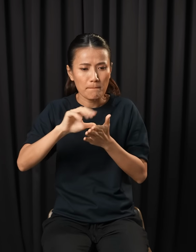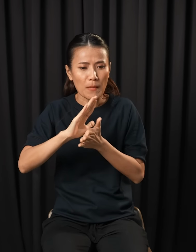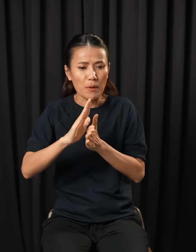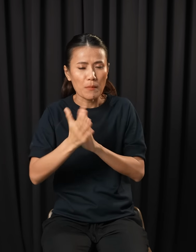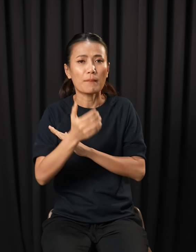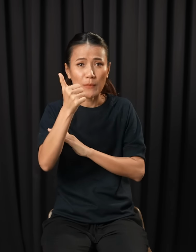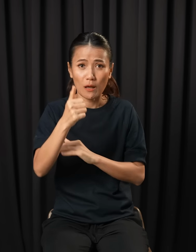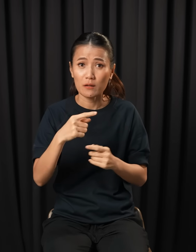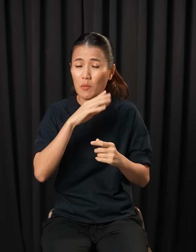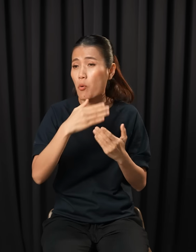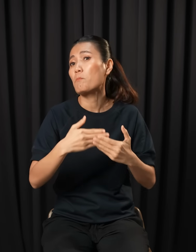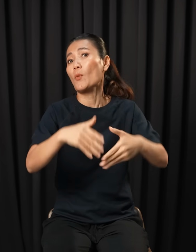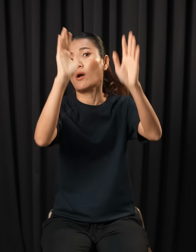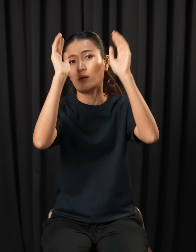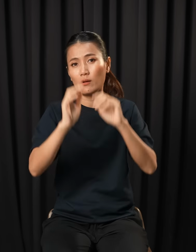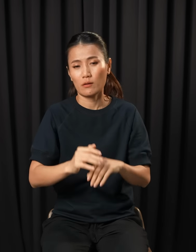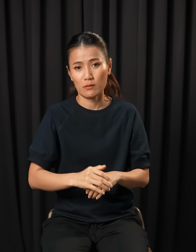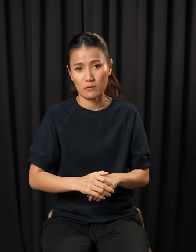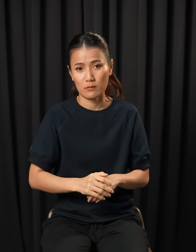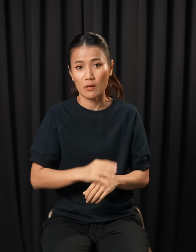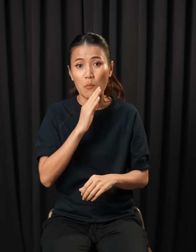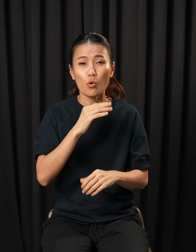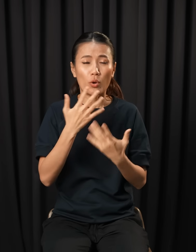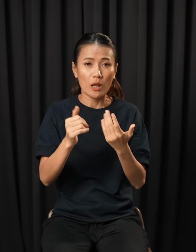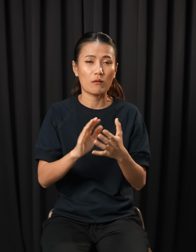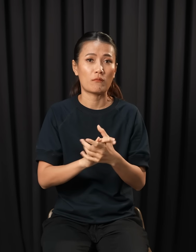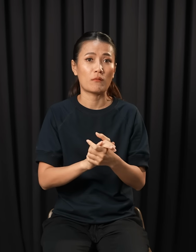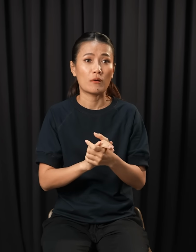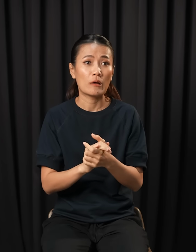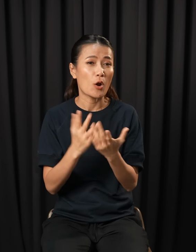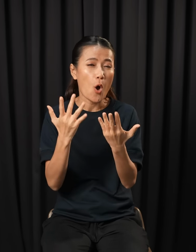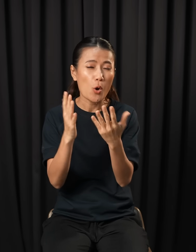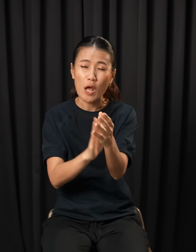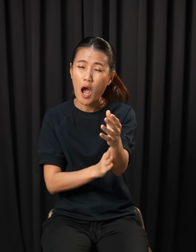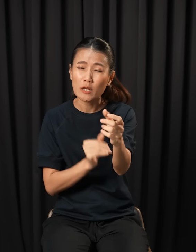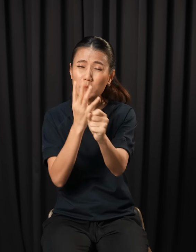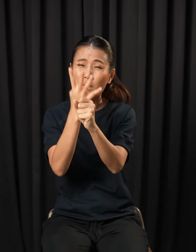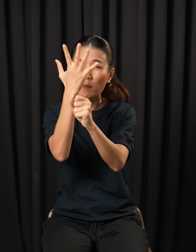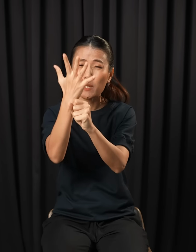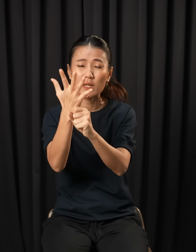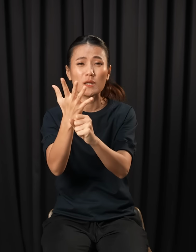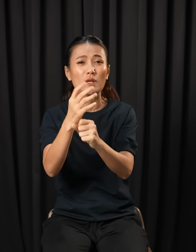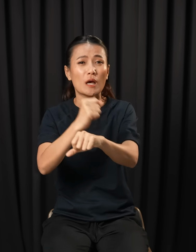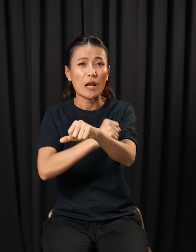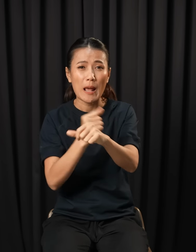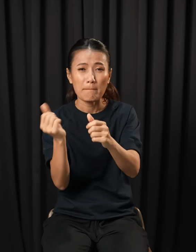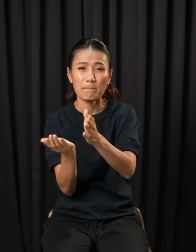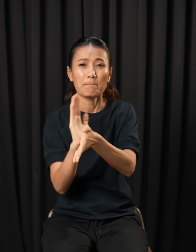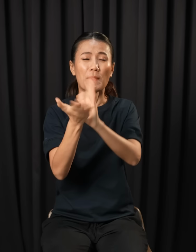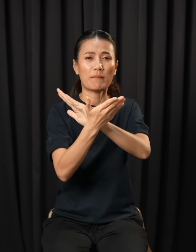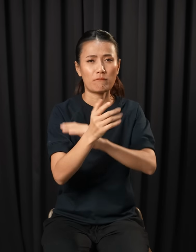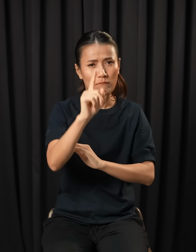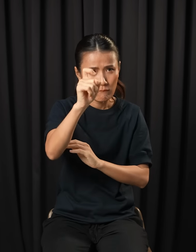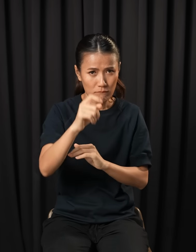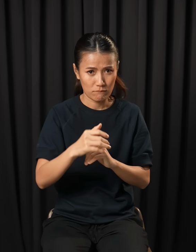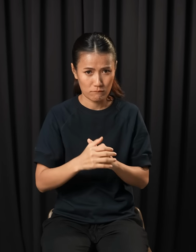ก็ชอบเพราะว่ามันจะได้ขึ้นน้อยๆแล้วก็ปรับตัวได้เรื่อยๆแต่ถ้าเกิดคุณปล่อยให้มันเป็นอย่างนี้เลือกตั้งทีขึ้นแรงงานค่าแรงค่าต่ำทีเนี่ยมันต้อง